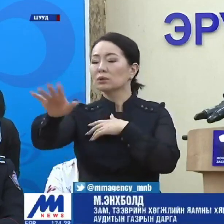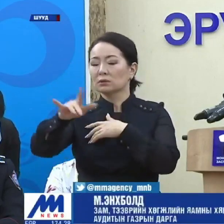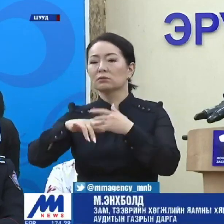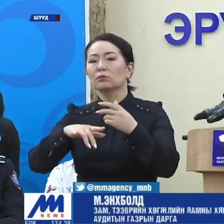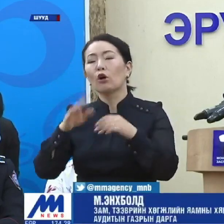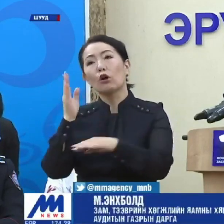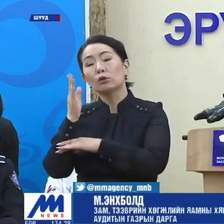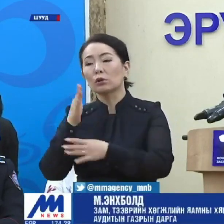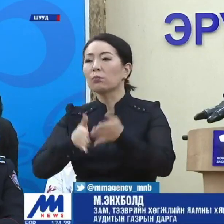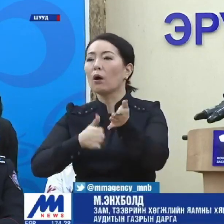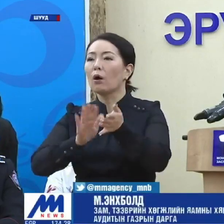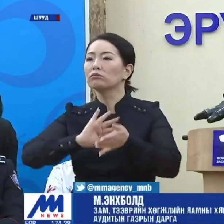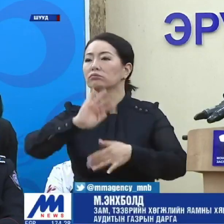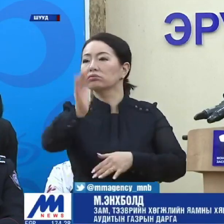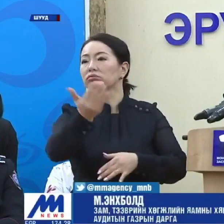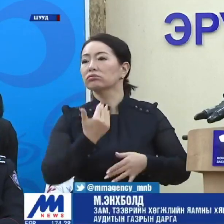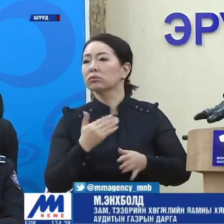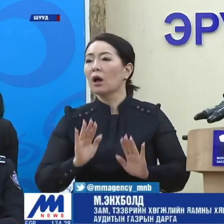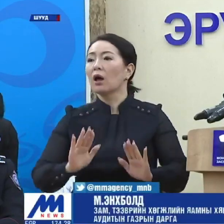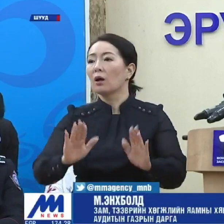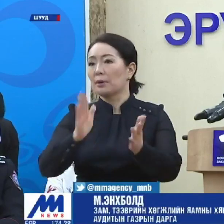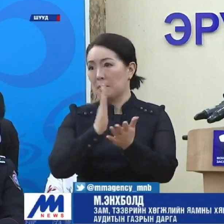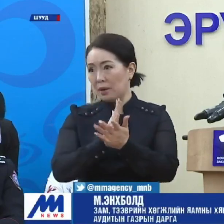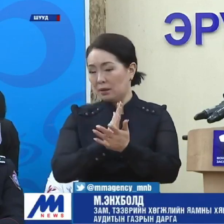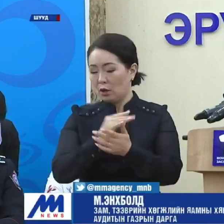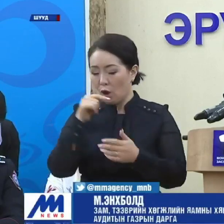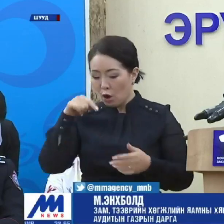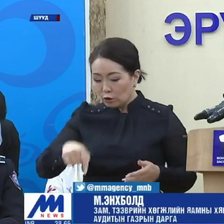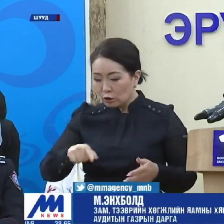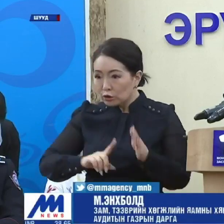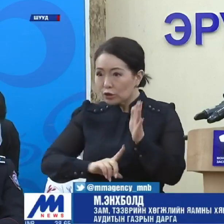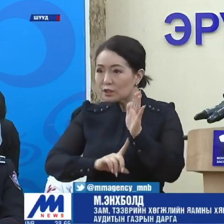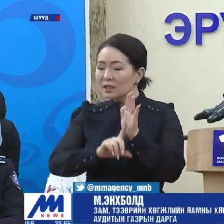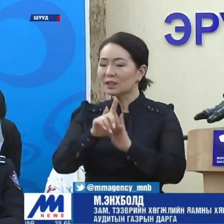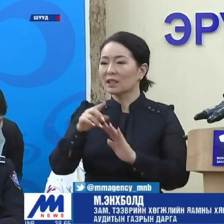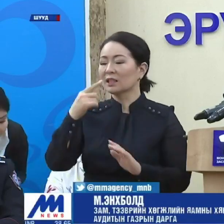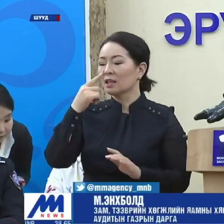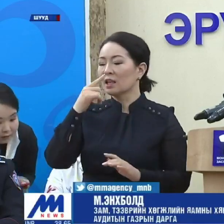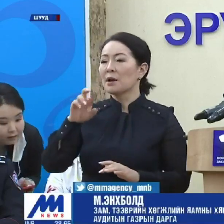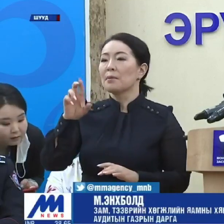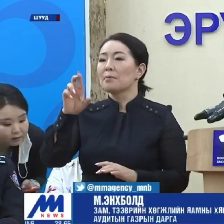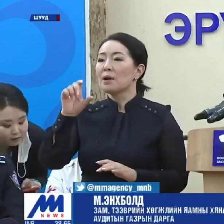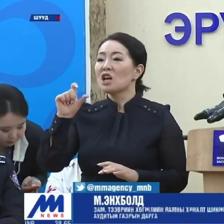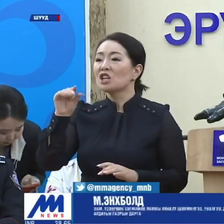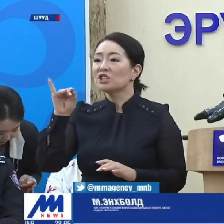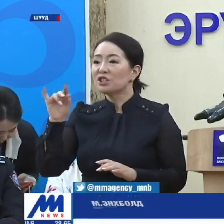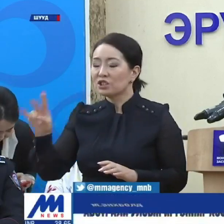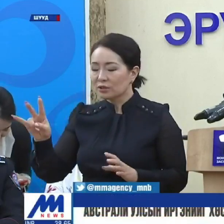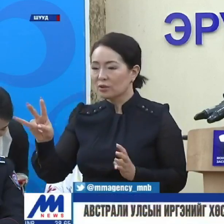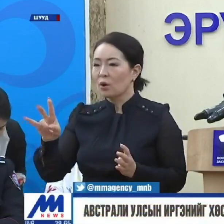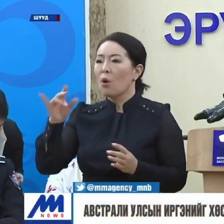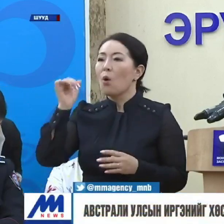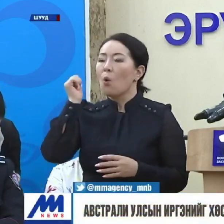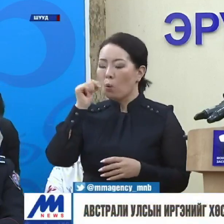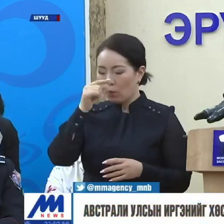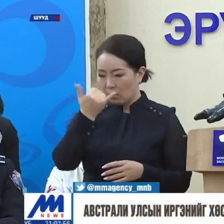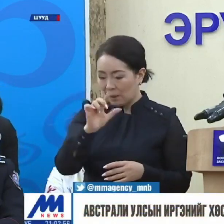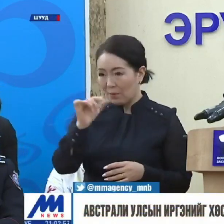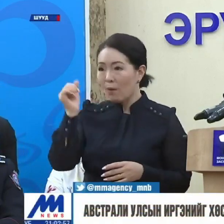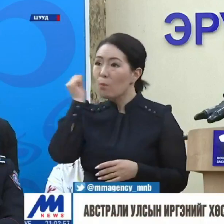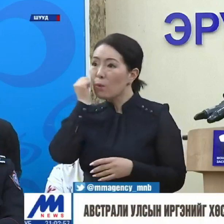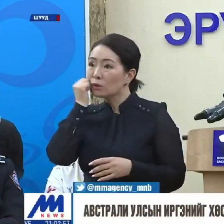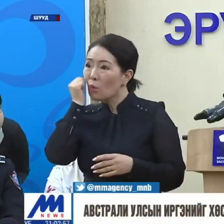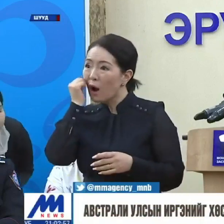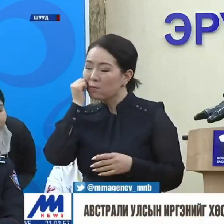үйлж байгаа. За үүнээс өнөөдөрөөс эхлэн Бээжин Улаанбаатар Москва чиглэлийн 3 дүгээр галтэрэг одоо Орос улбаны улсын хүсэлтийн